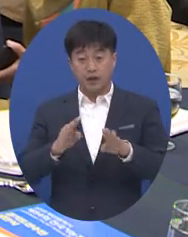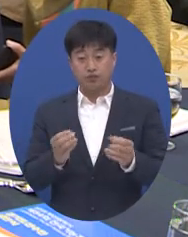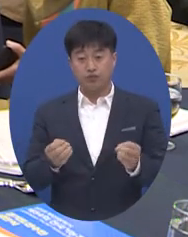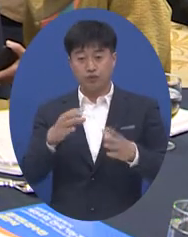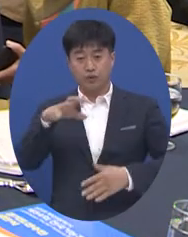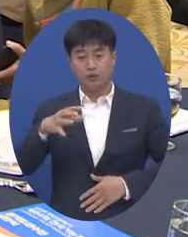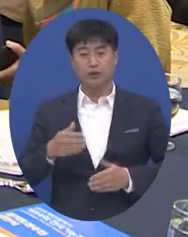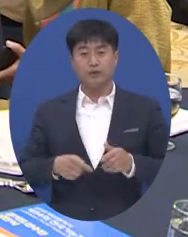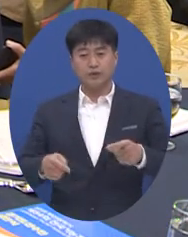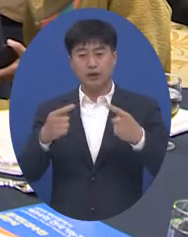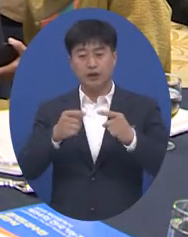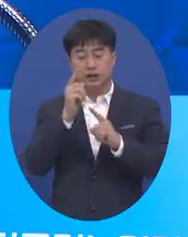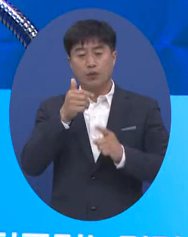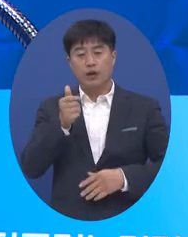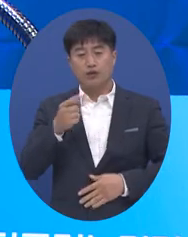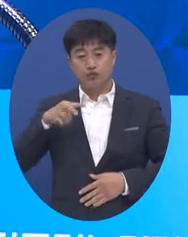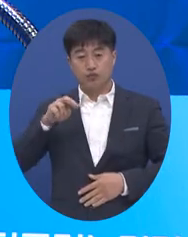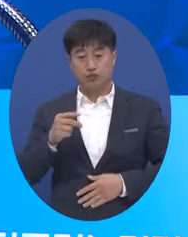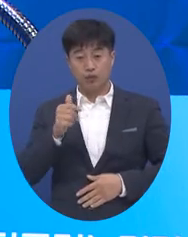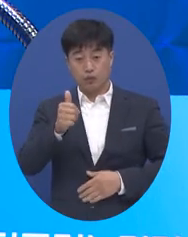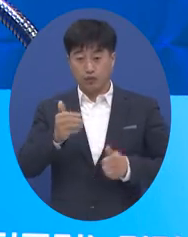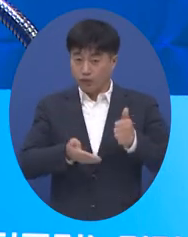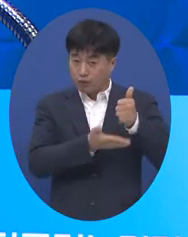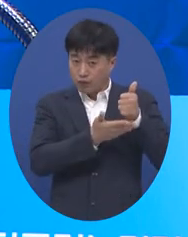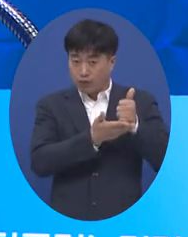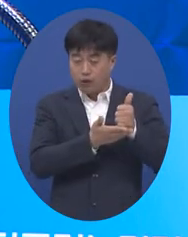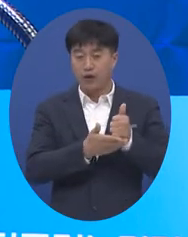경기도 행정이부 지사는 선수들을 격려하며